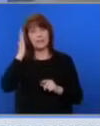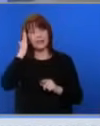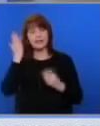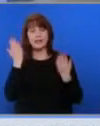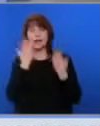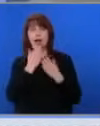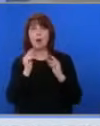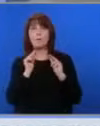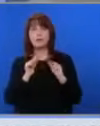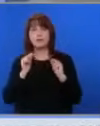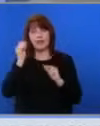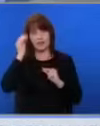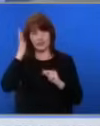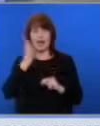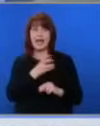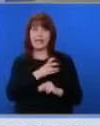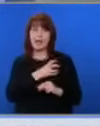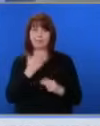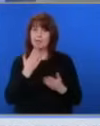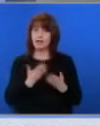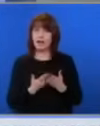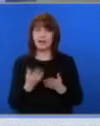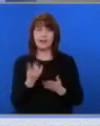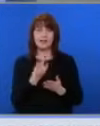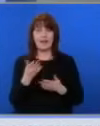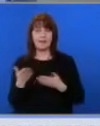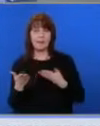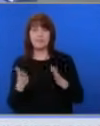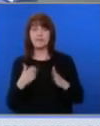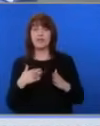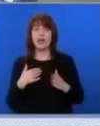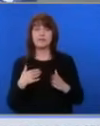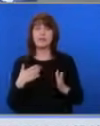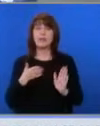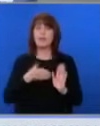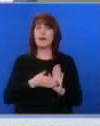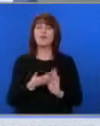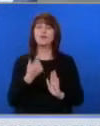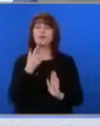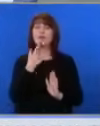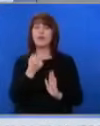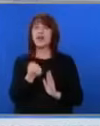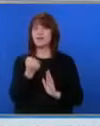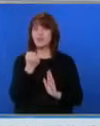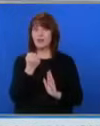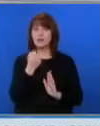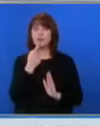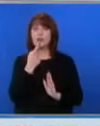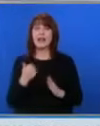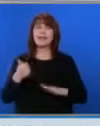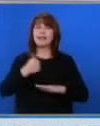и науката. ГЕРБ, СДС предлага двете страни да имат право на вето върху предложения за назначение, независимо от това за